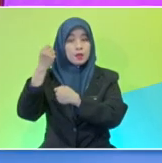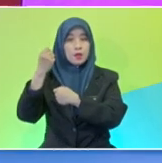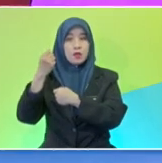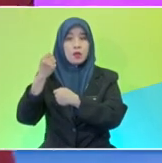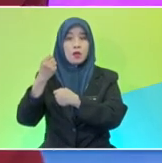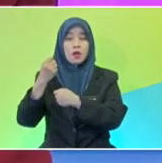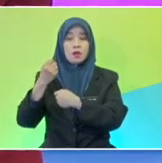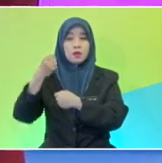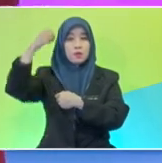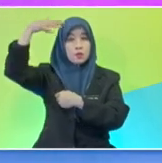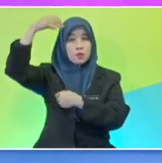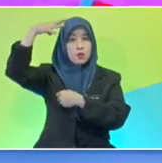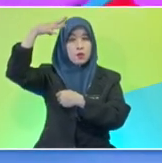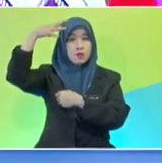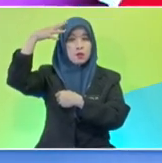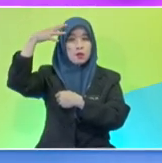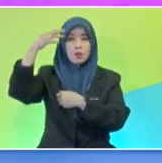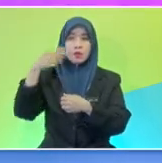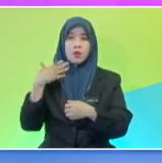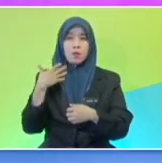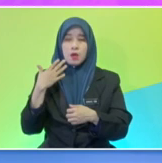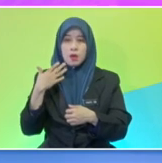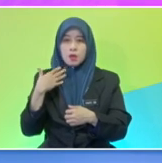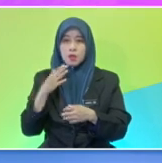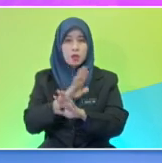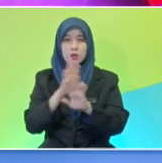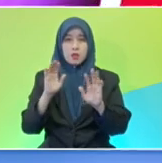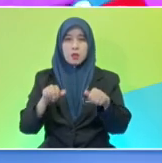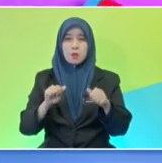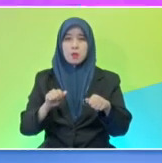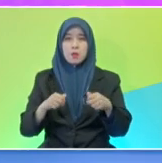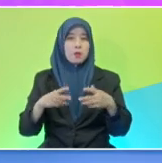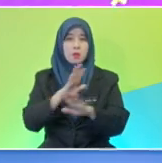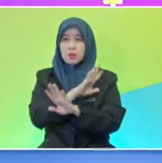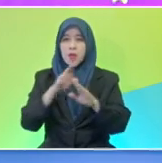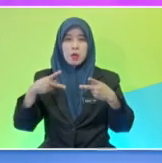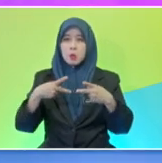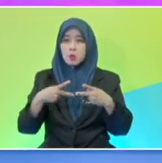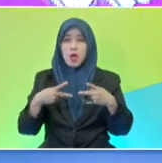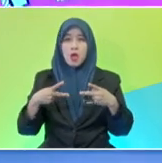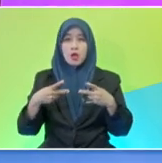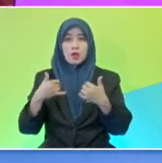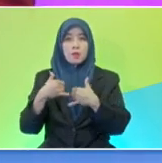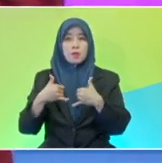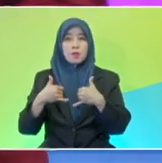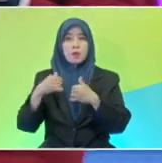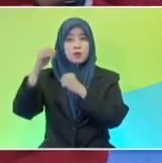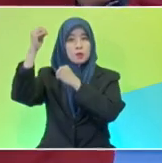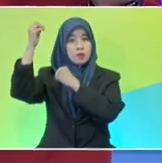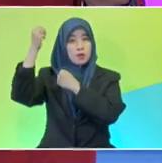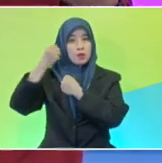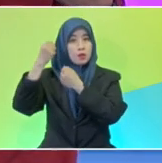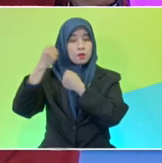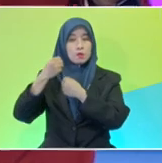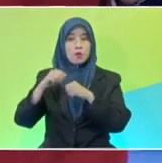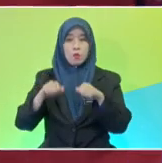tinggi, dia akan jadi cuaca yang sangat panas. Bila panas, kita tak nak kita akan demam ke ataupun apa kan.